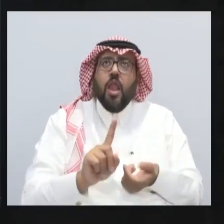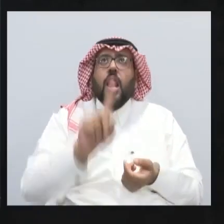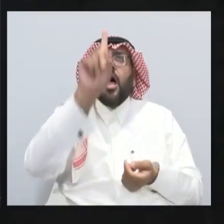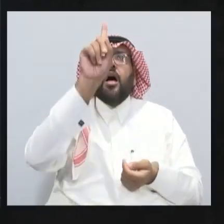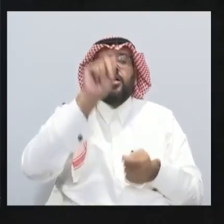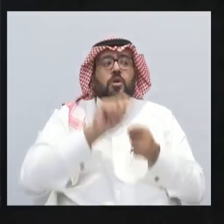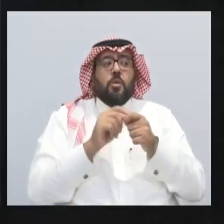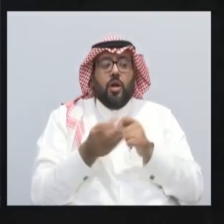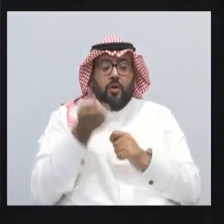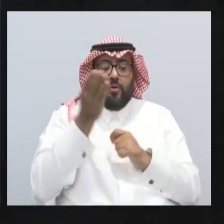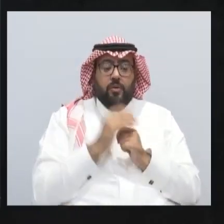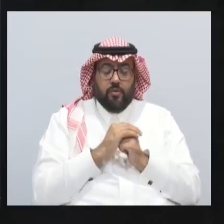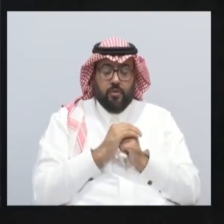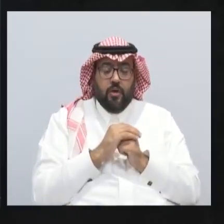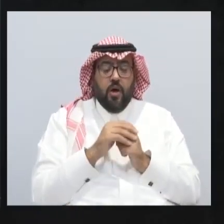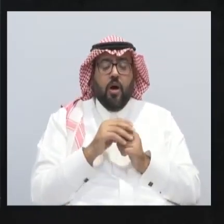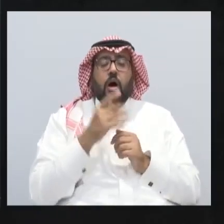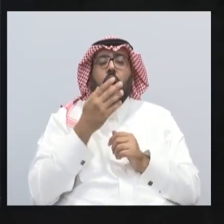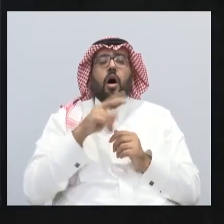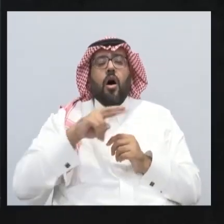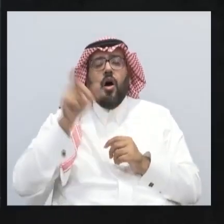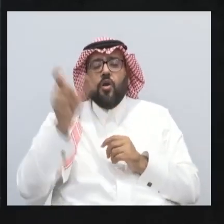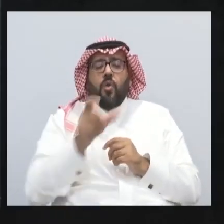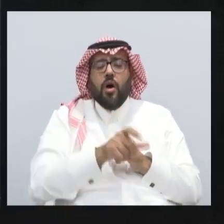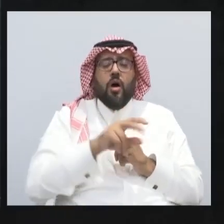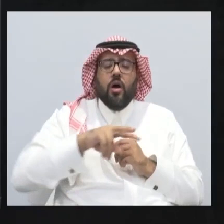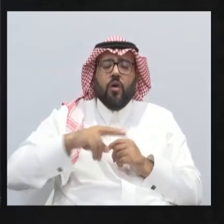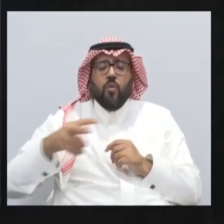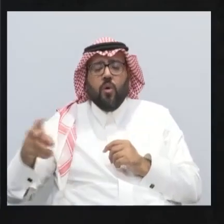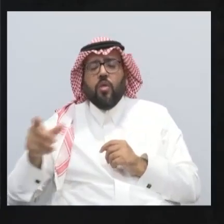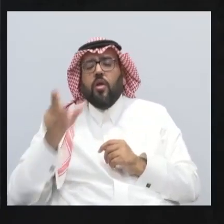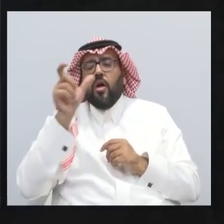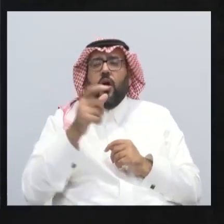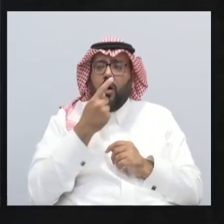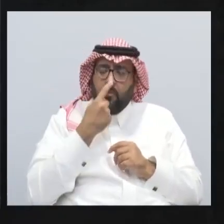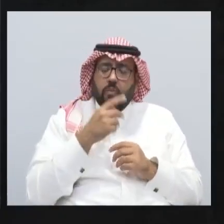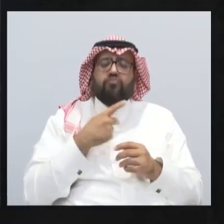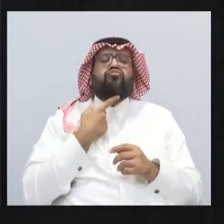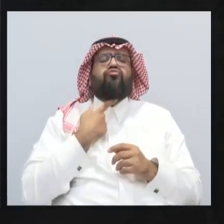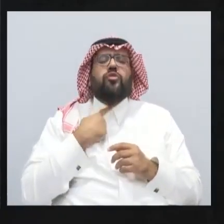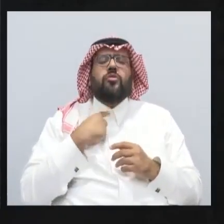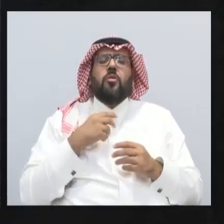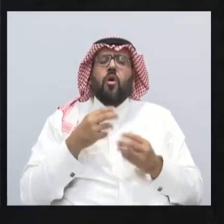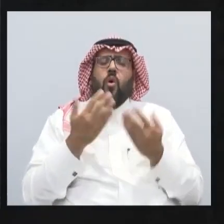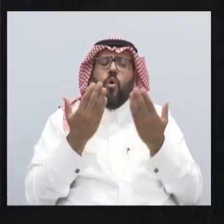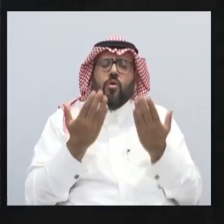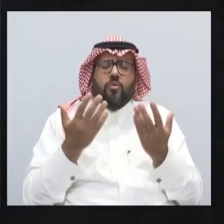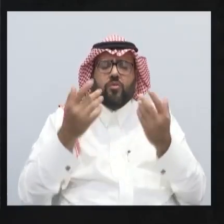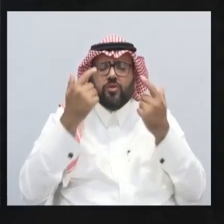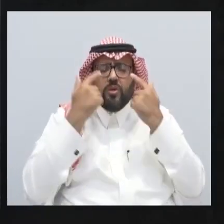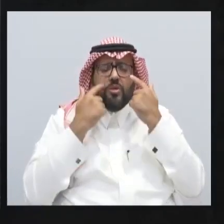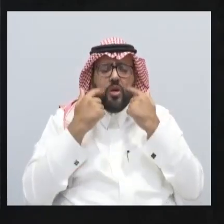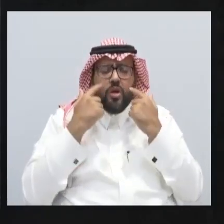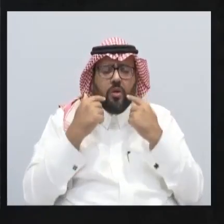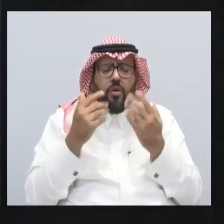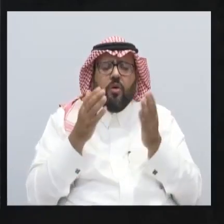جل وعلا وانواع العباده كثيره منها الخوف والرجاء والتوكل والرغبه والرهبه والخشوع والخشيه